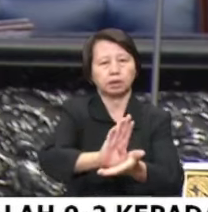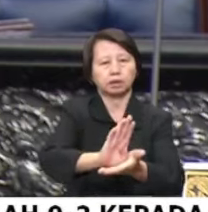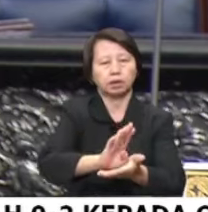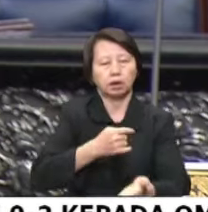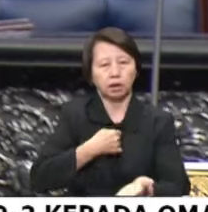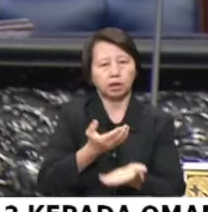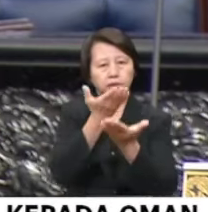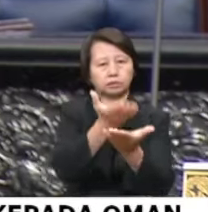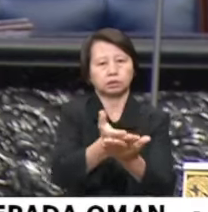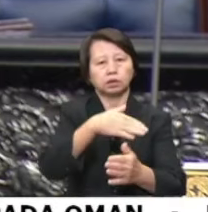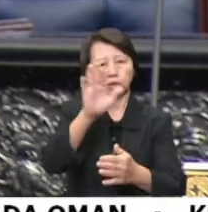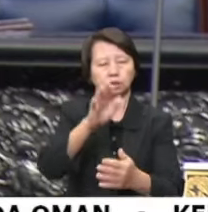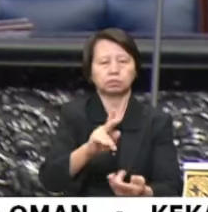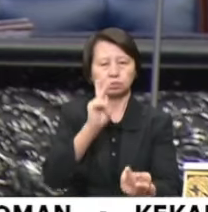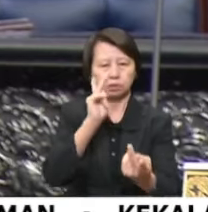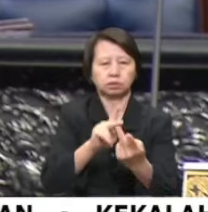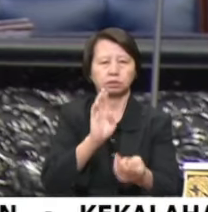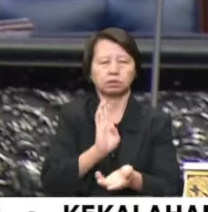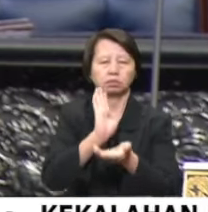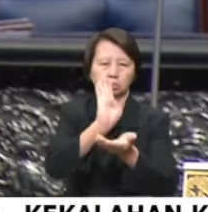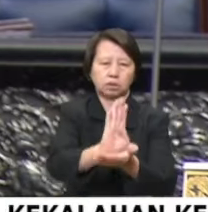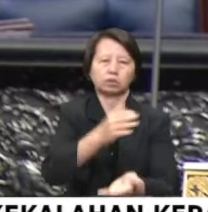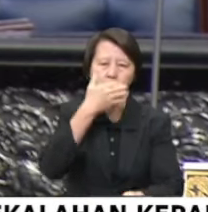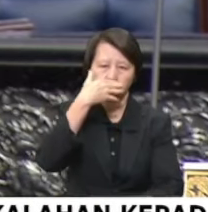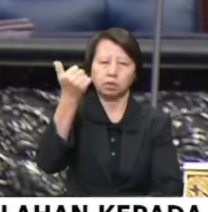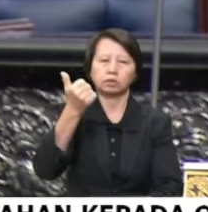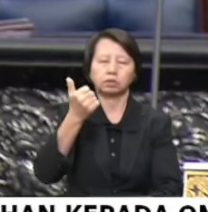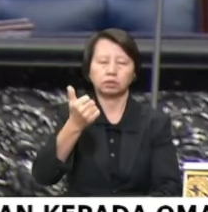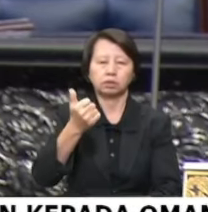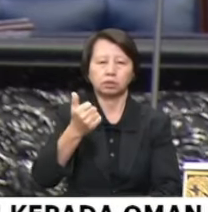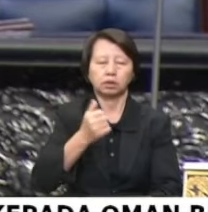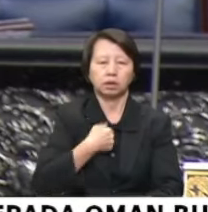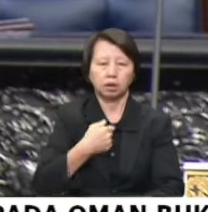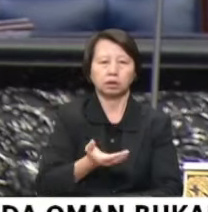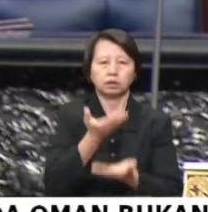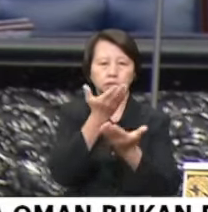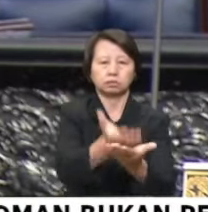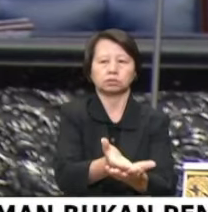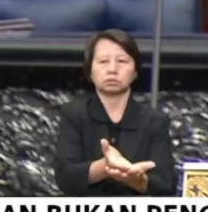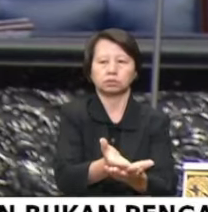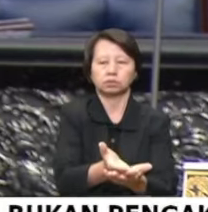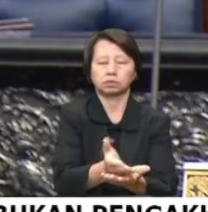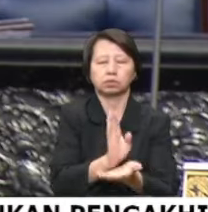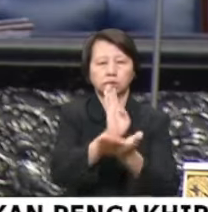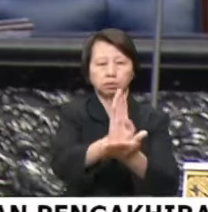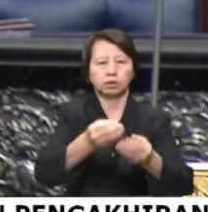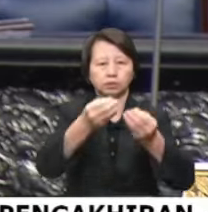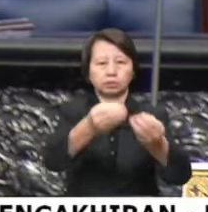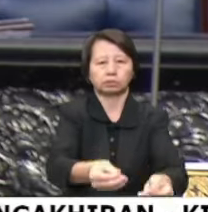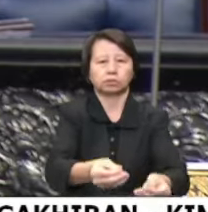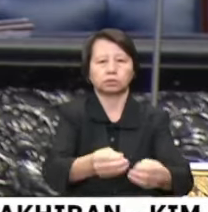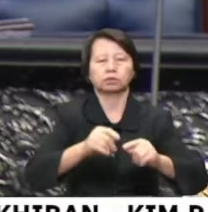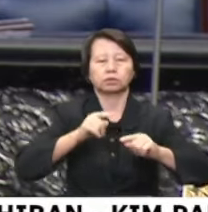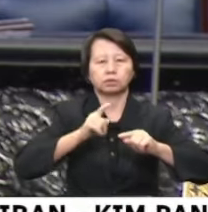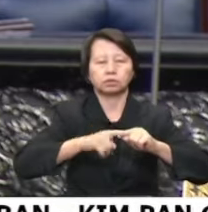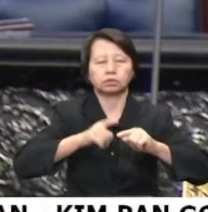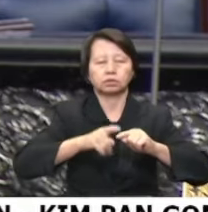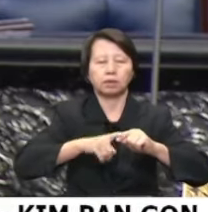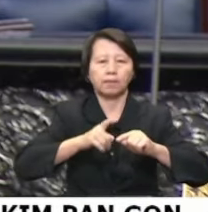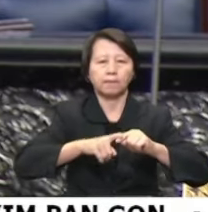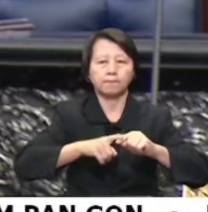mencadangkan supaya lebih realistik bantuan ini, saya cadangkan ialah bantuan diberikan berdasarkan